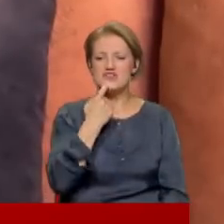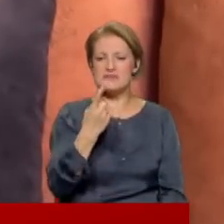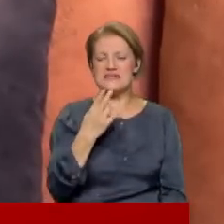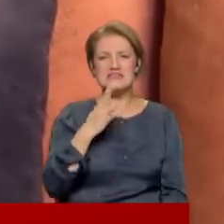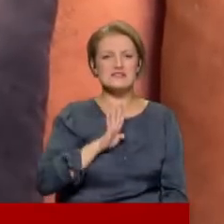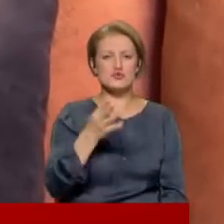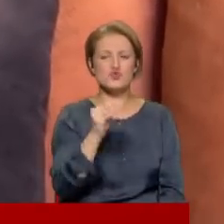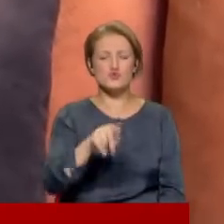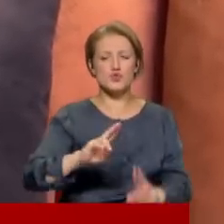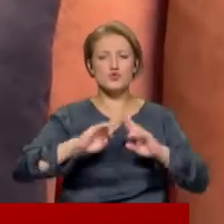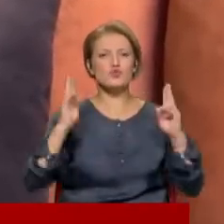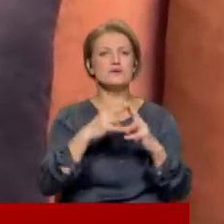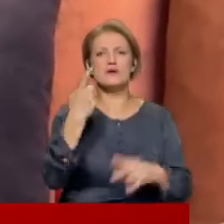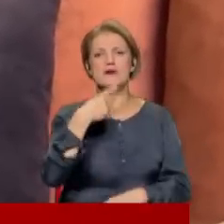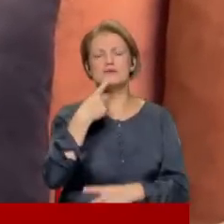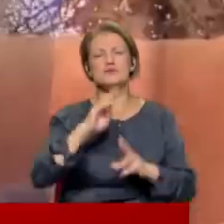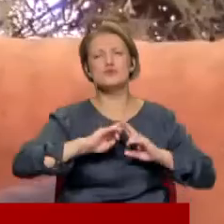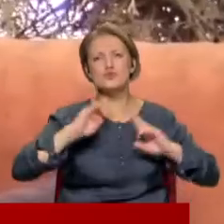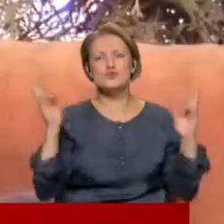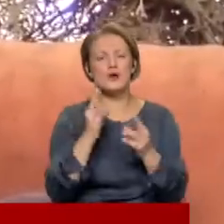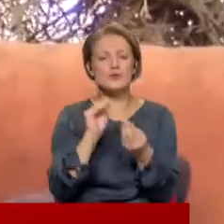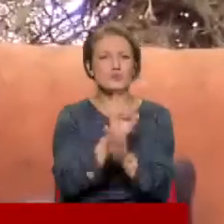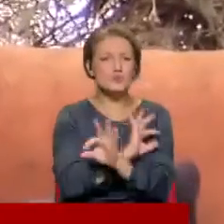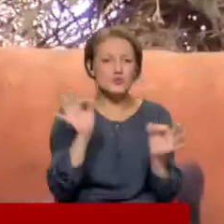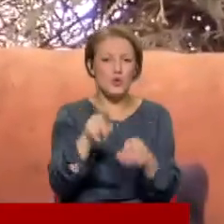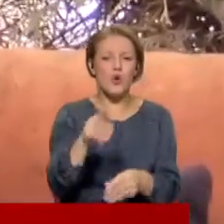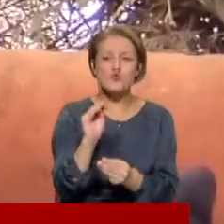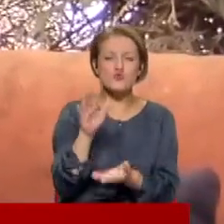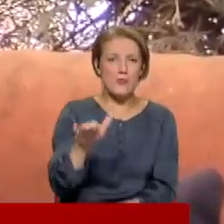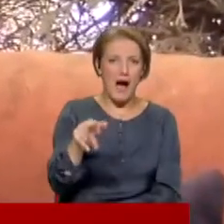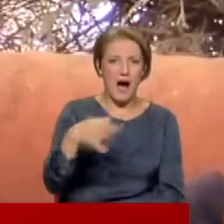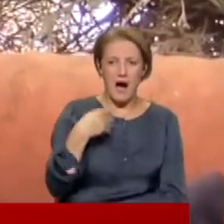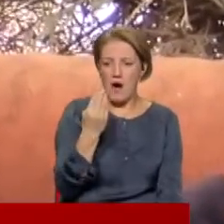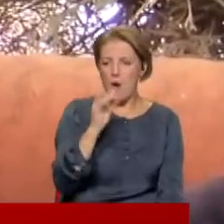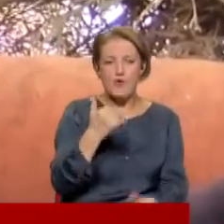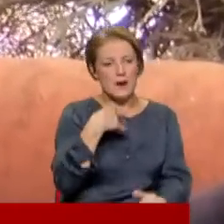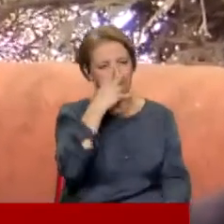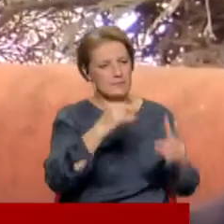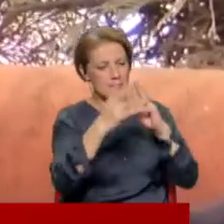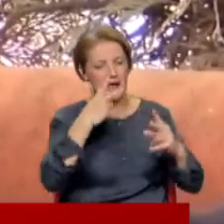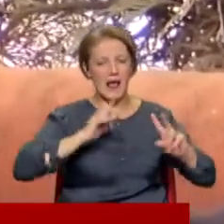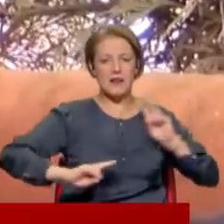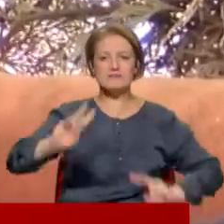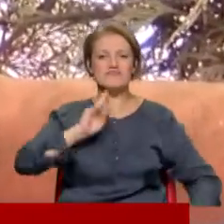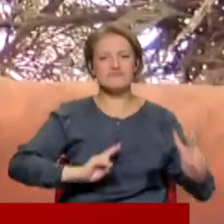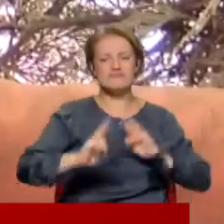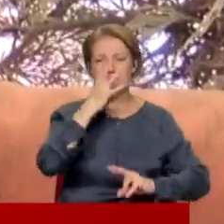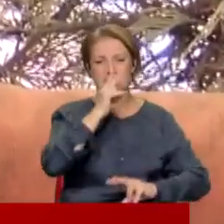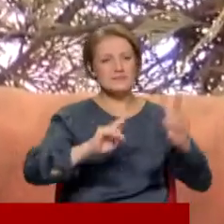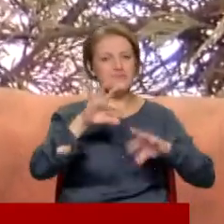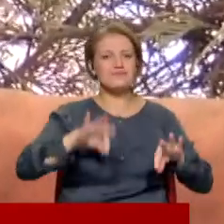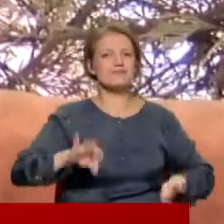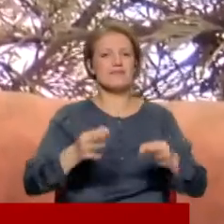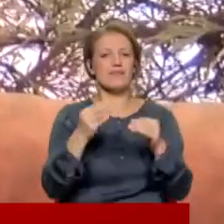kız çocuğu, dünya tatlısı, dünya masumu. Ben o çocuğuma oyuncak beğenecekken, elbiseler beğenecekken,